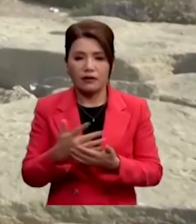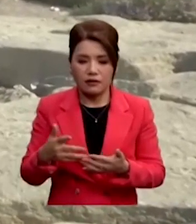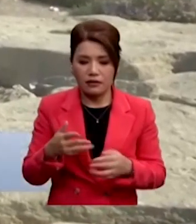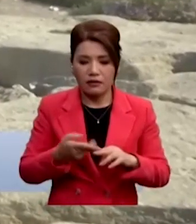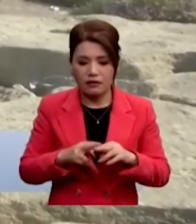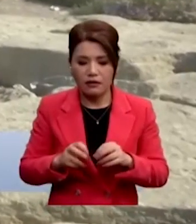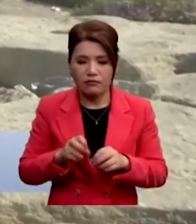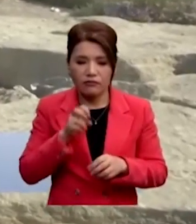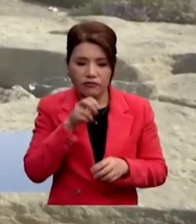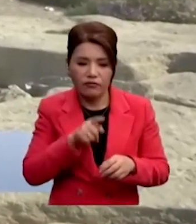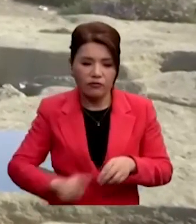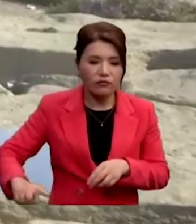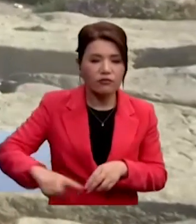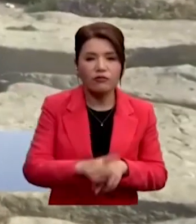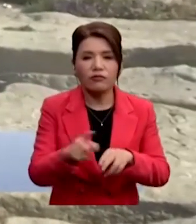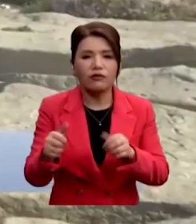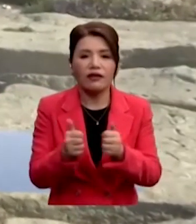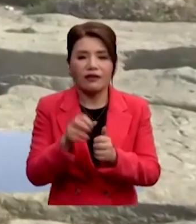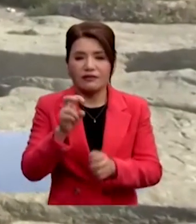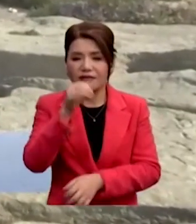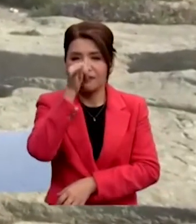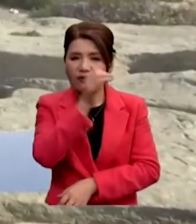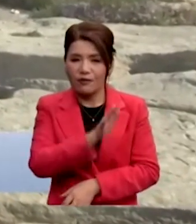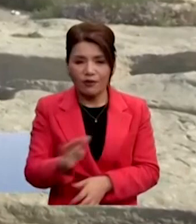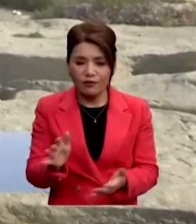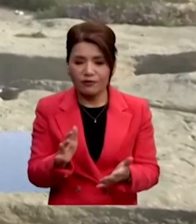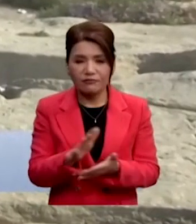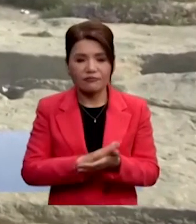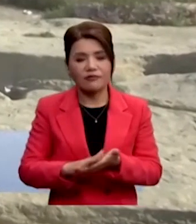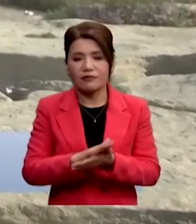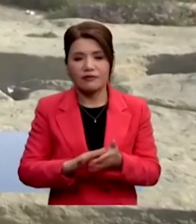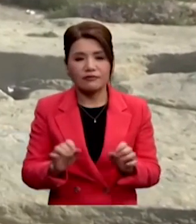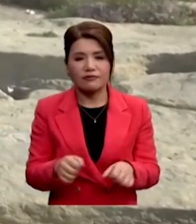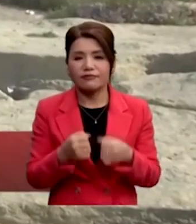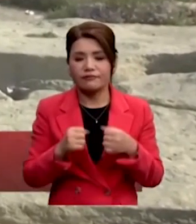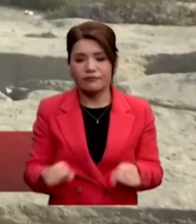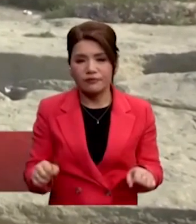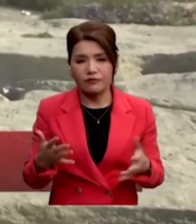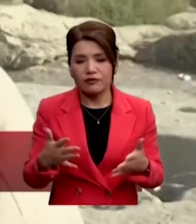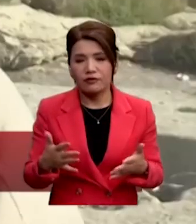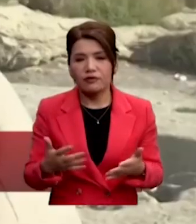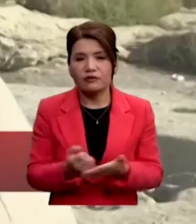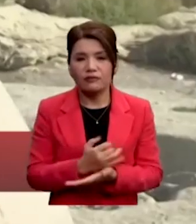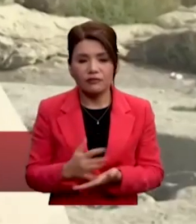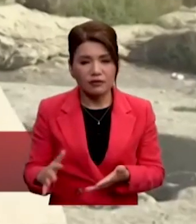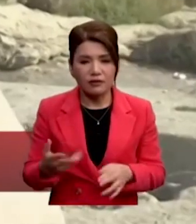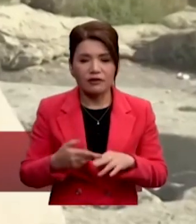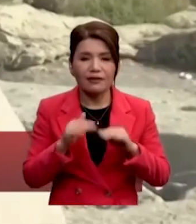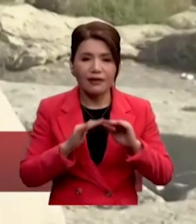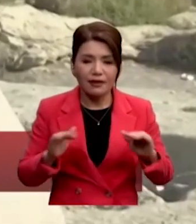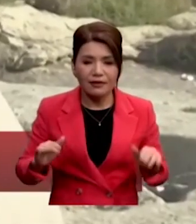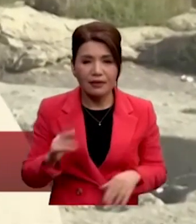кетеді. Қасынан жүгіріп кетеді бірін. Невозможно бірін. Болмайды. Кішкентай балалар